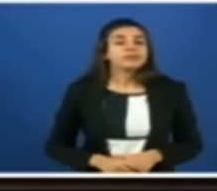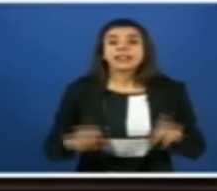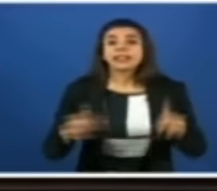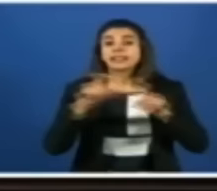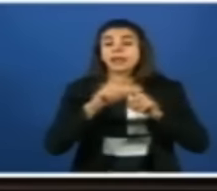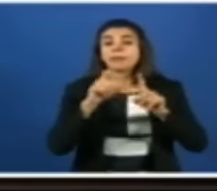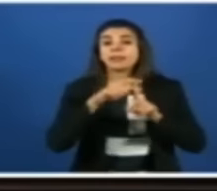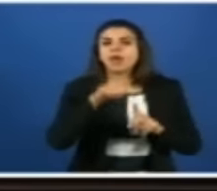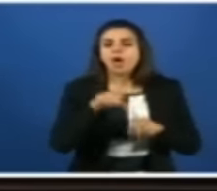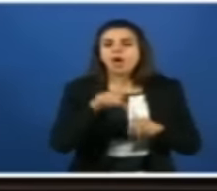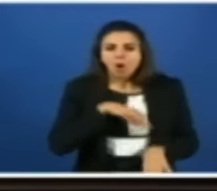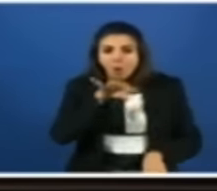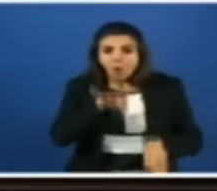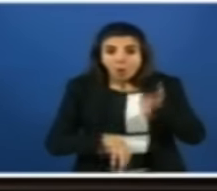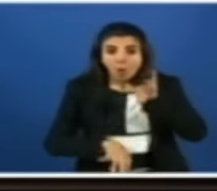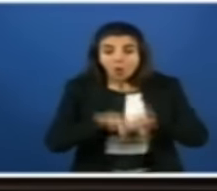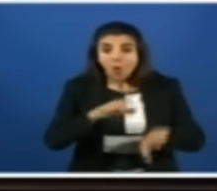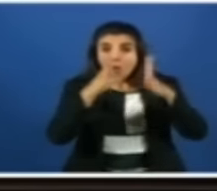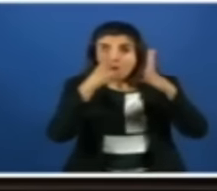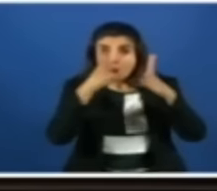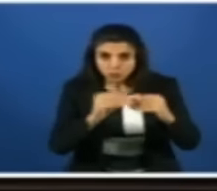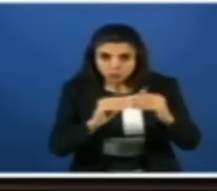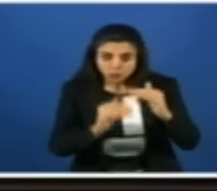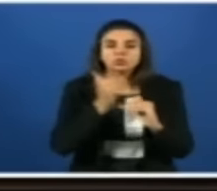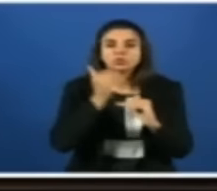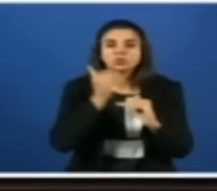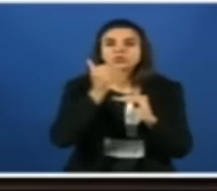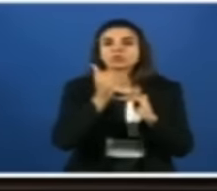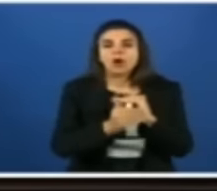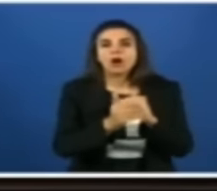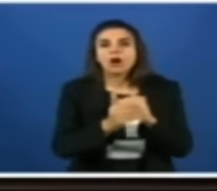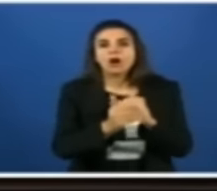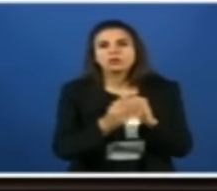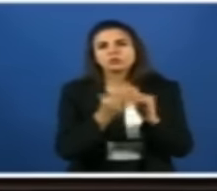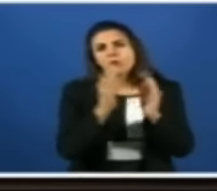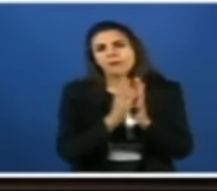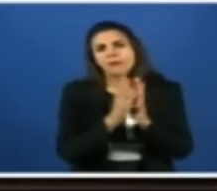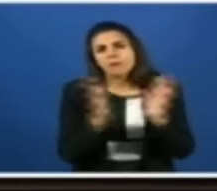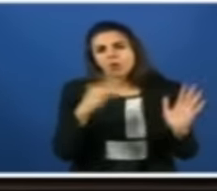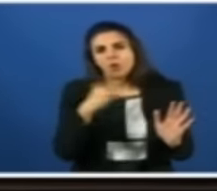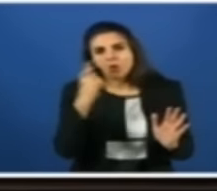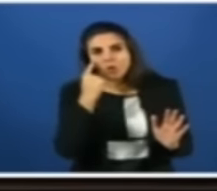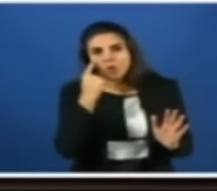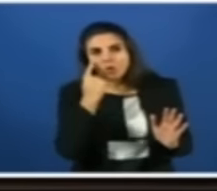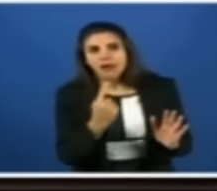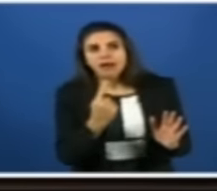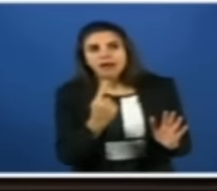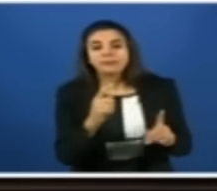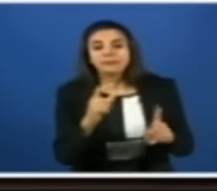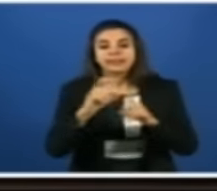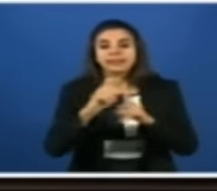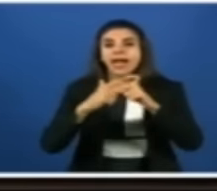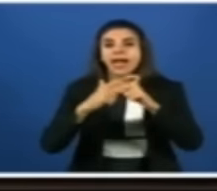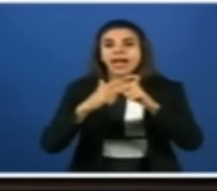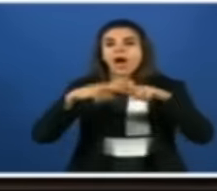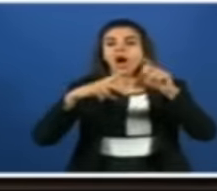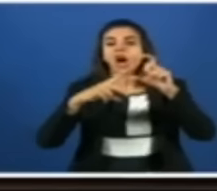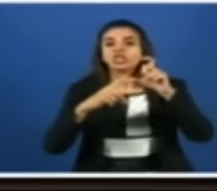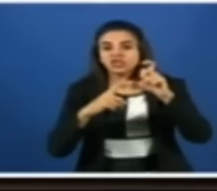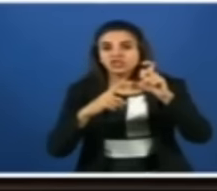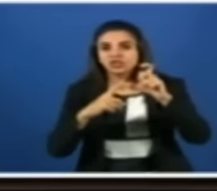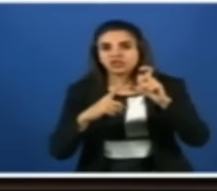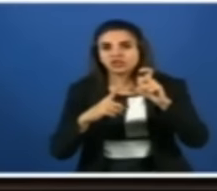Dabıgı'da kontrolün sağlanmasıyla birlikte büyük ölçüde DAEŞ unsurları,